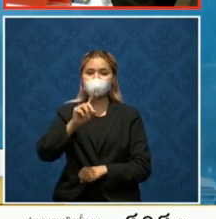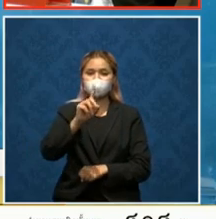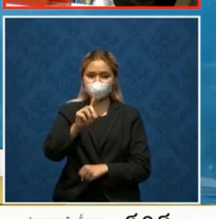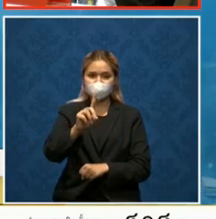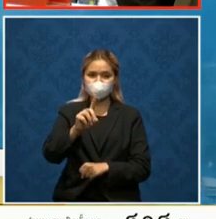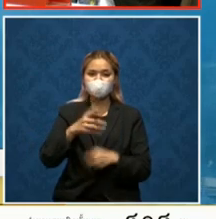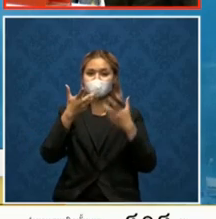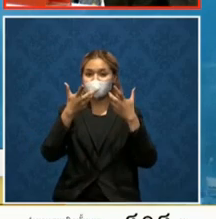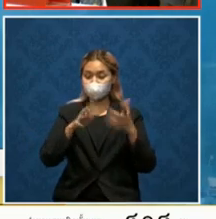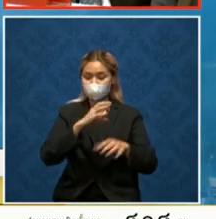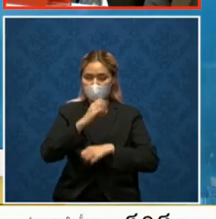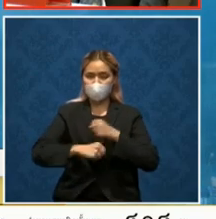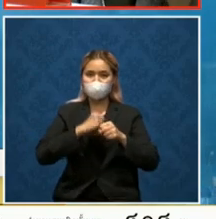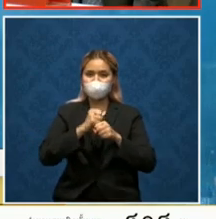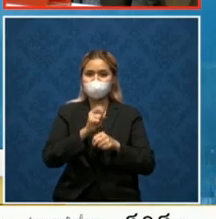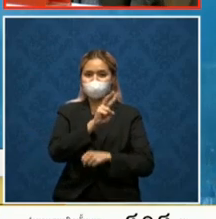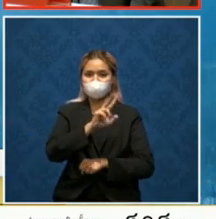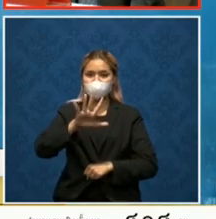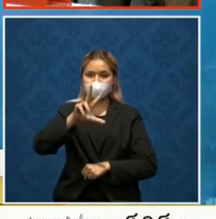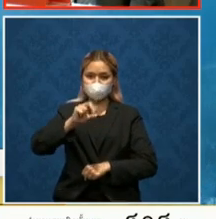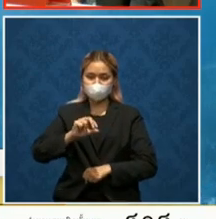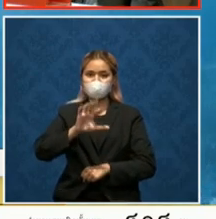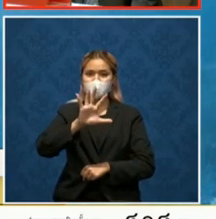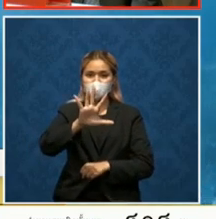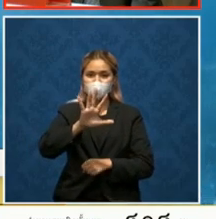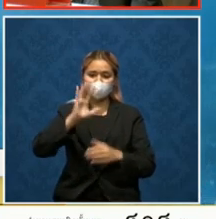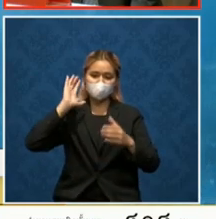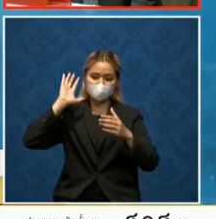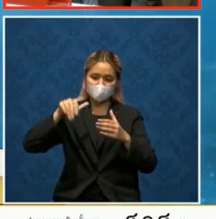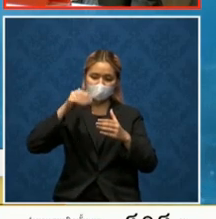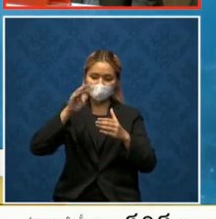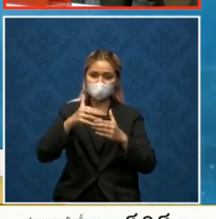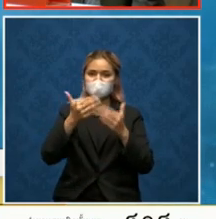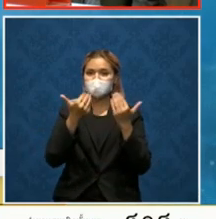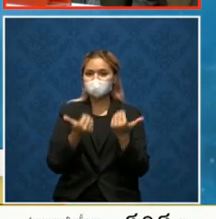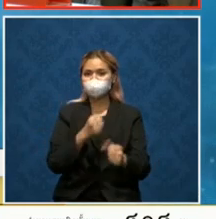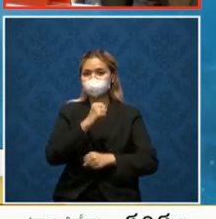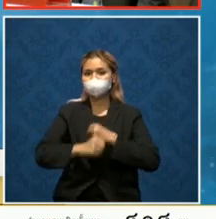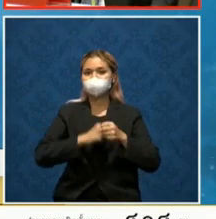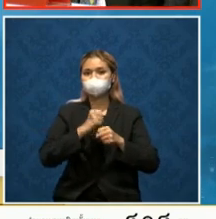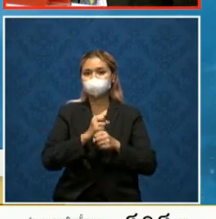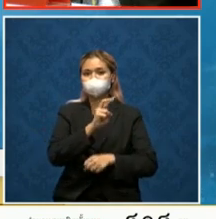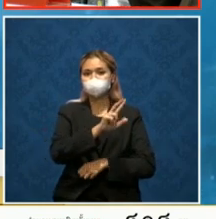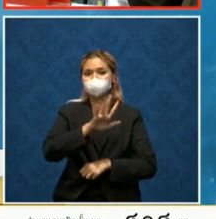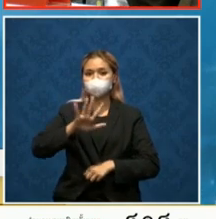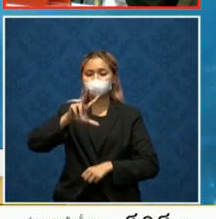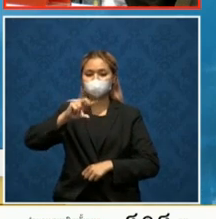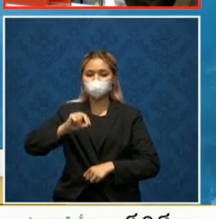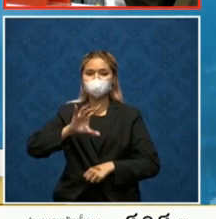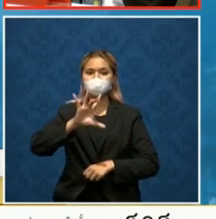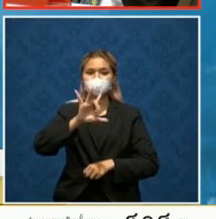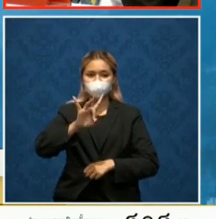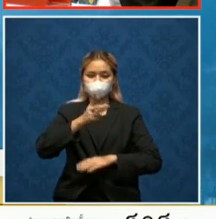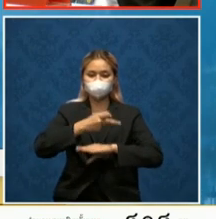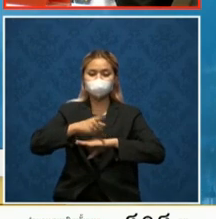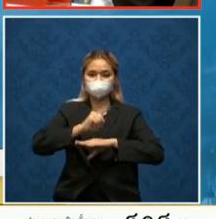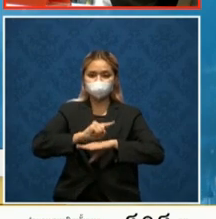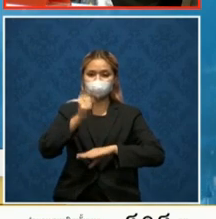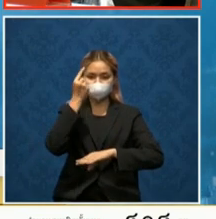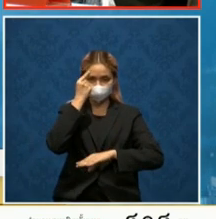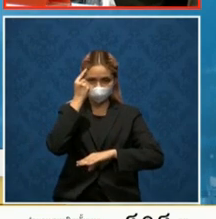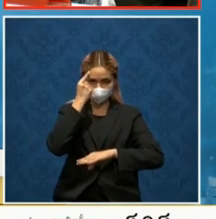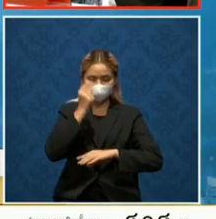และปีพ.ศ 2535จนถึงปีพ.ศ 2538ท่านประธานก็คงทราบดีว่าใน